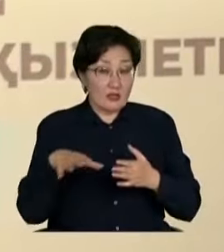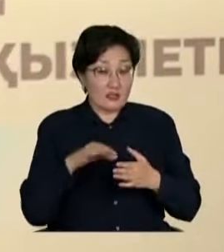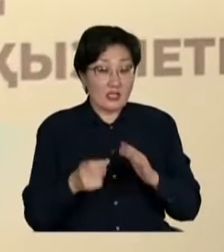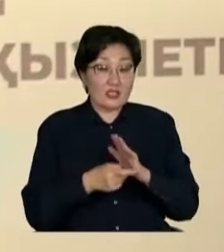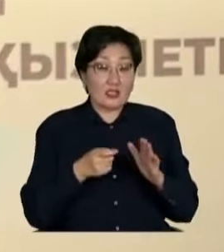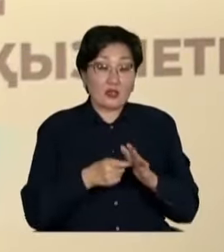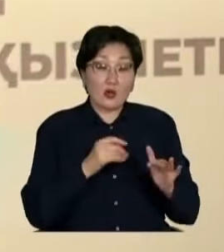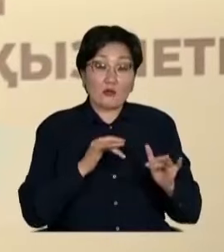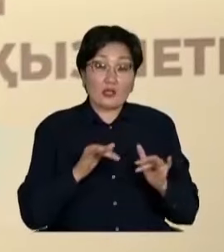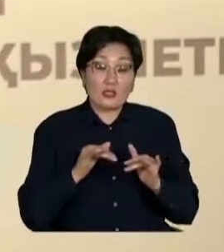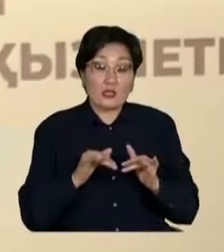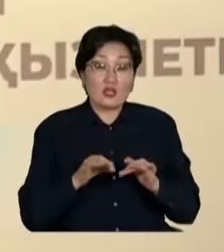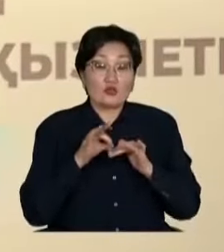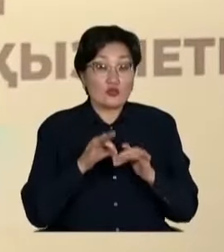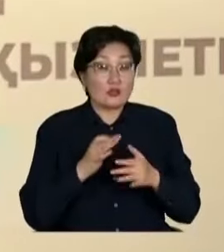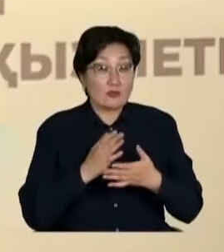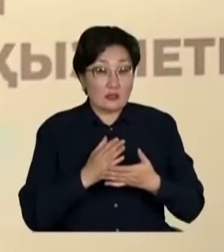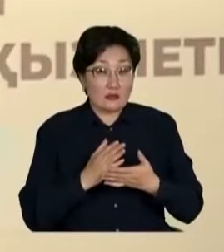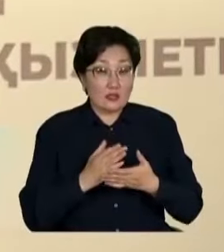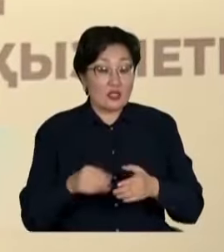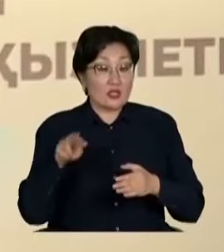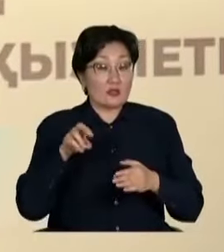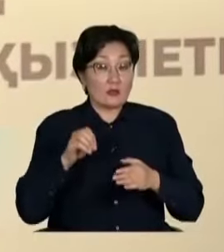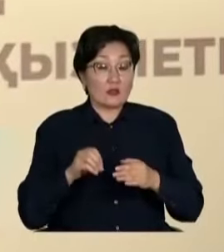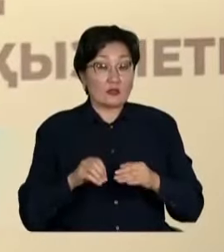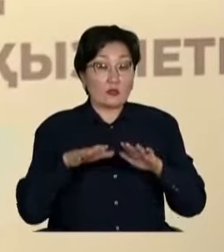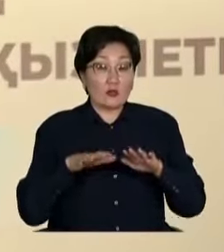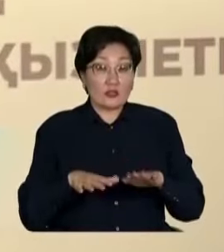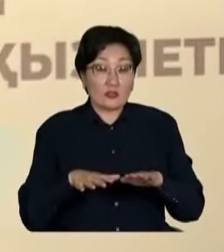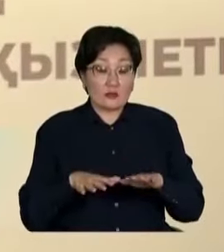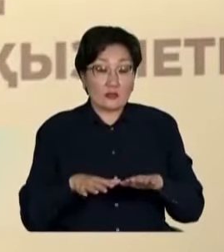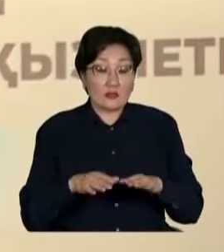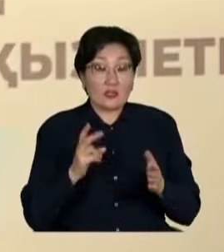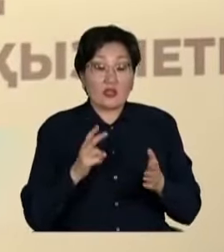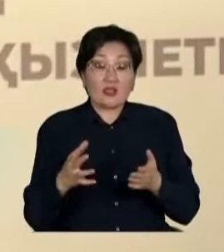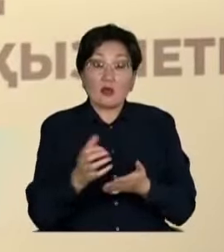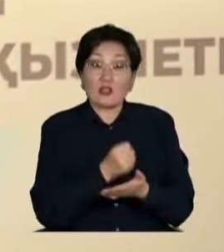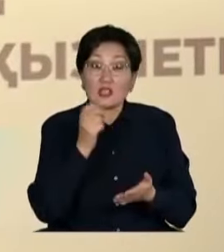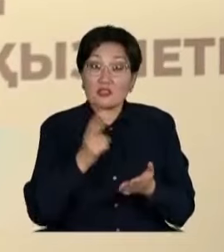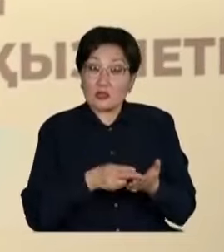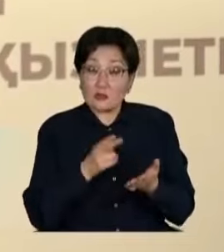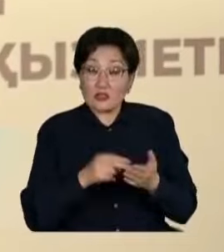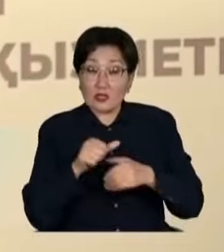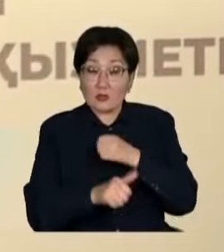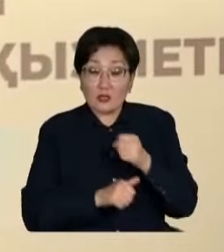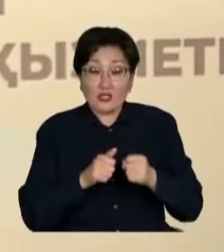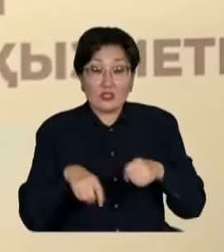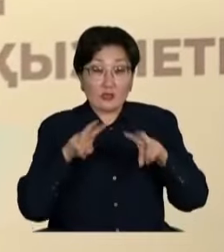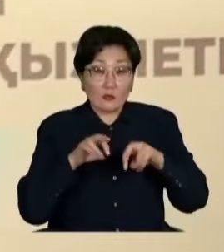тергеу амалдары жүргізіліп жатыр. Және орнынан алған айғақ заттар бойынша сараптамалар